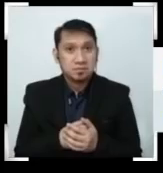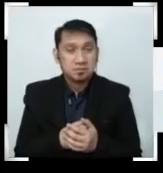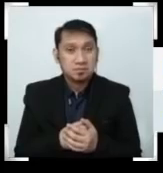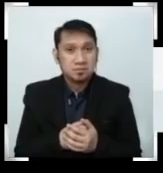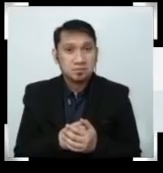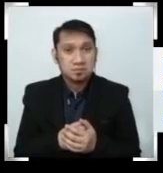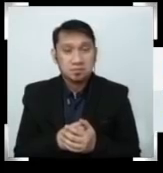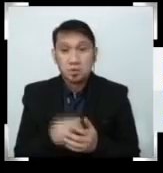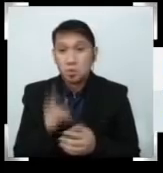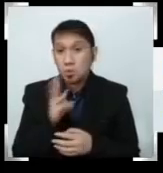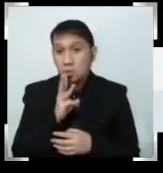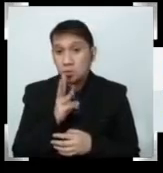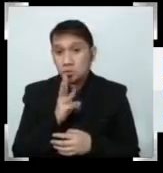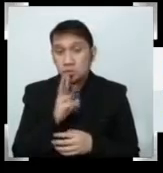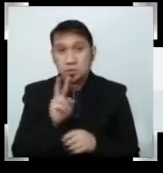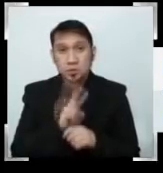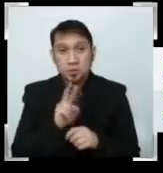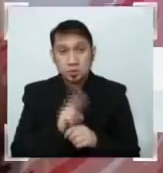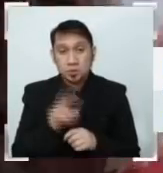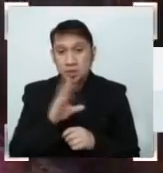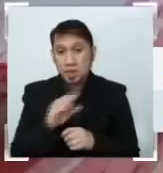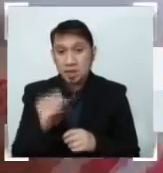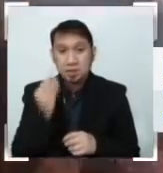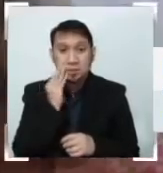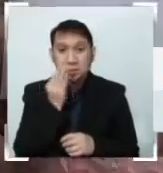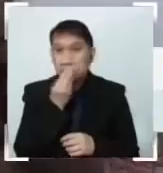Tubig, tissue paper,